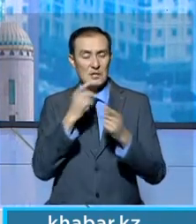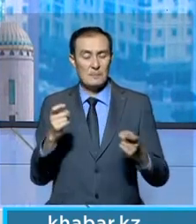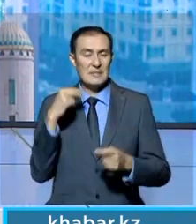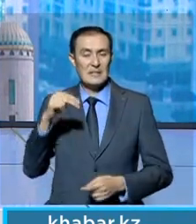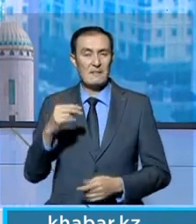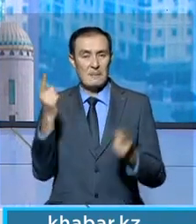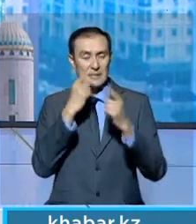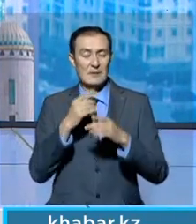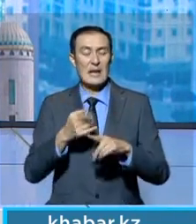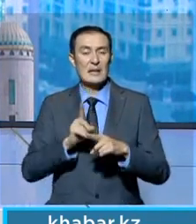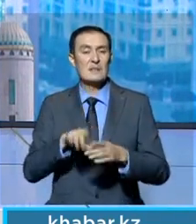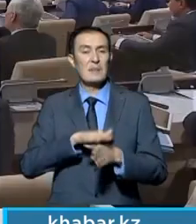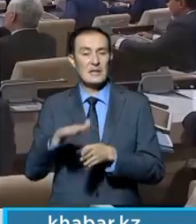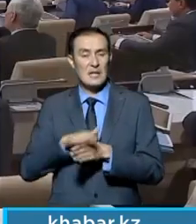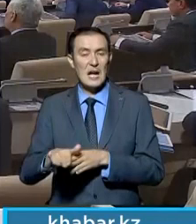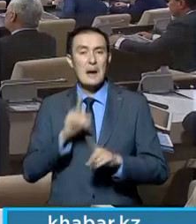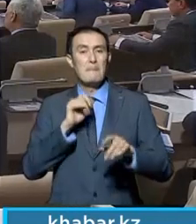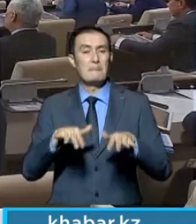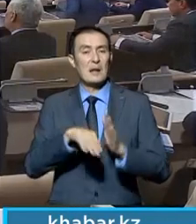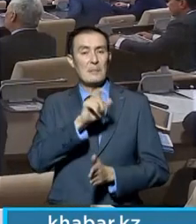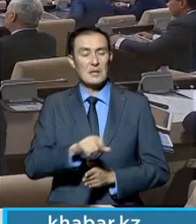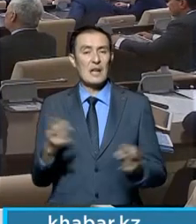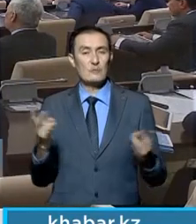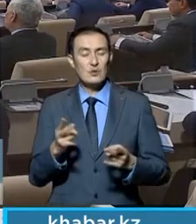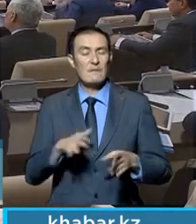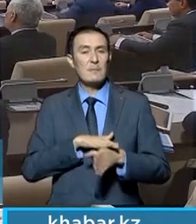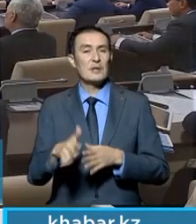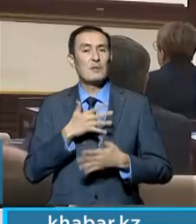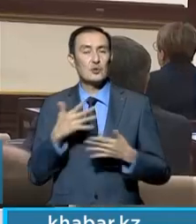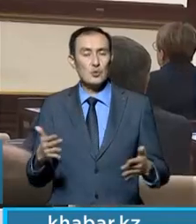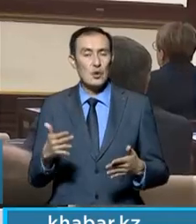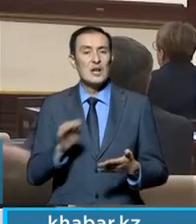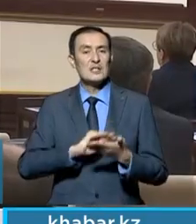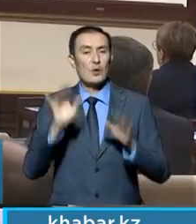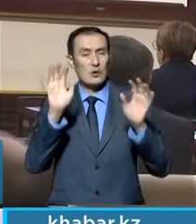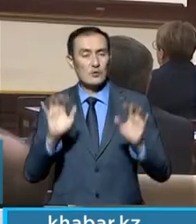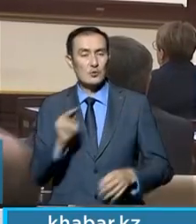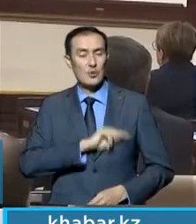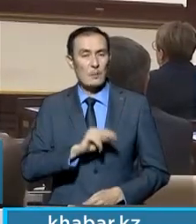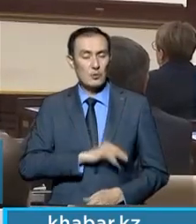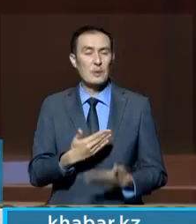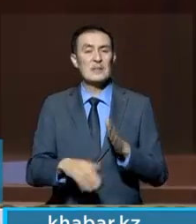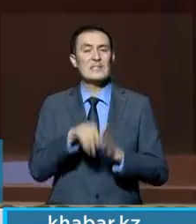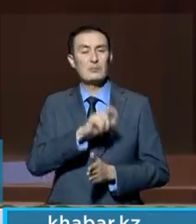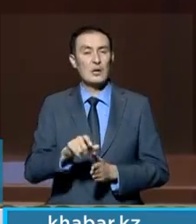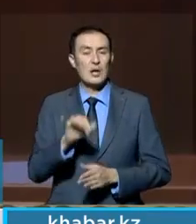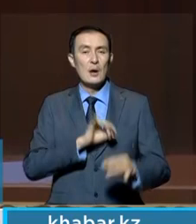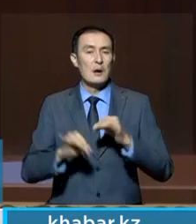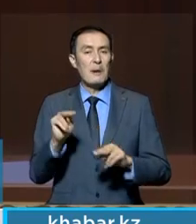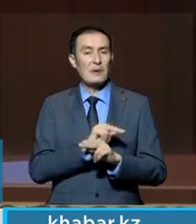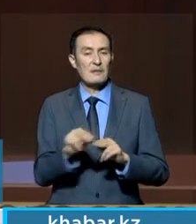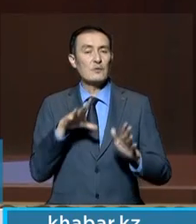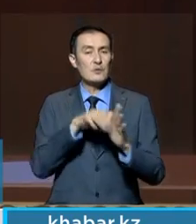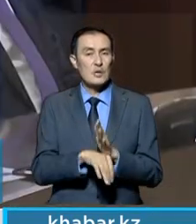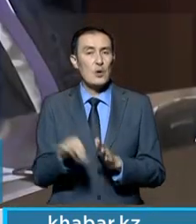президентом в послании. Для их исполнения парламентариям предстоит проделать большую законотворческую работу. В частности, депутаты рассмотрят ряд поправок,